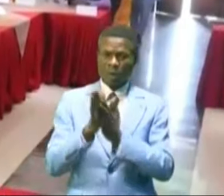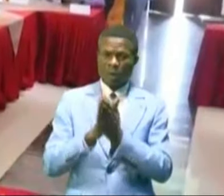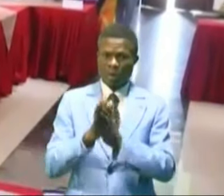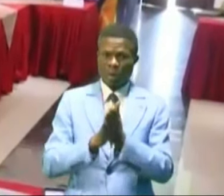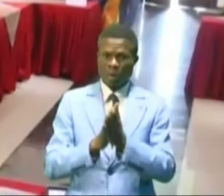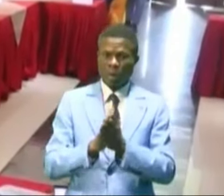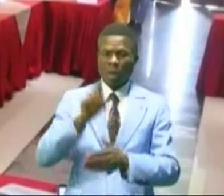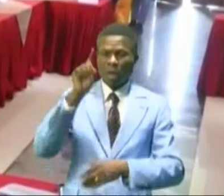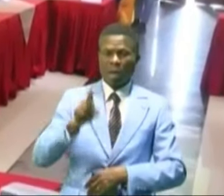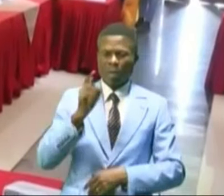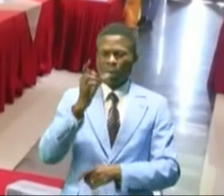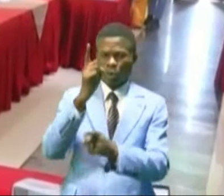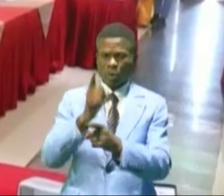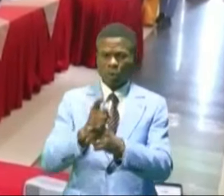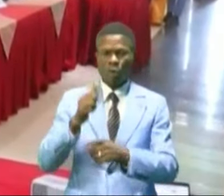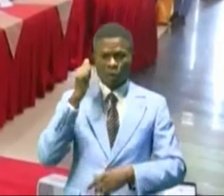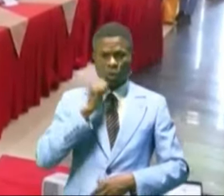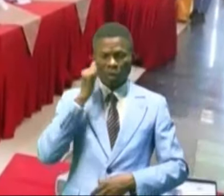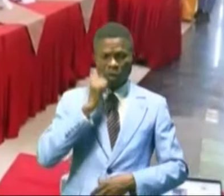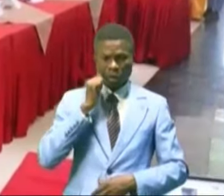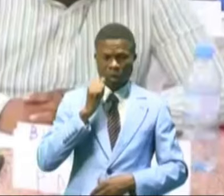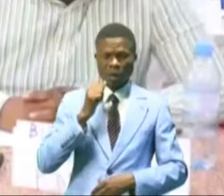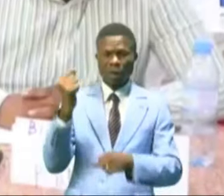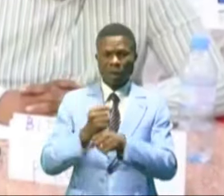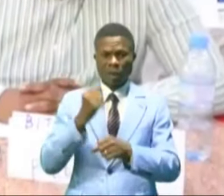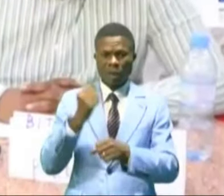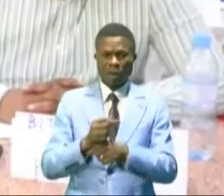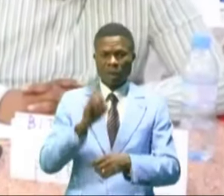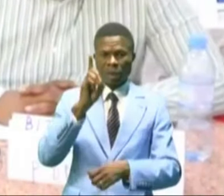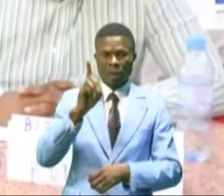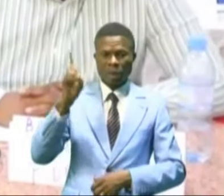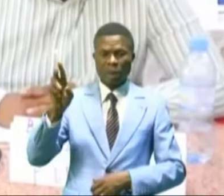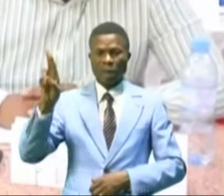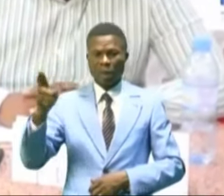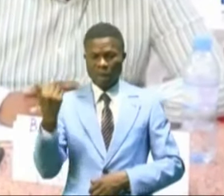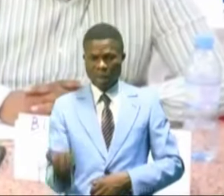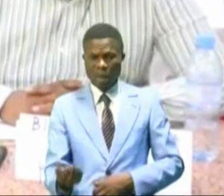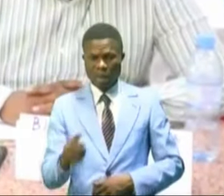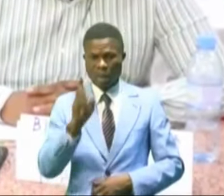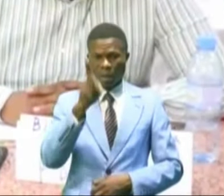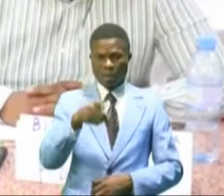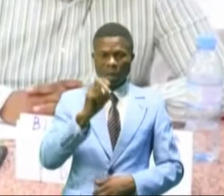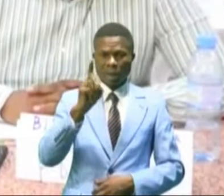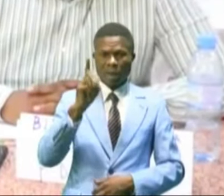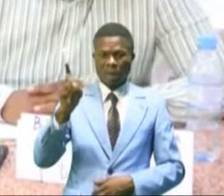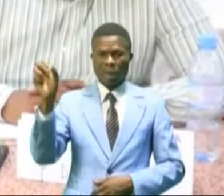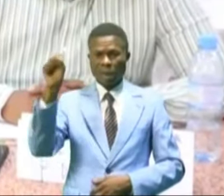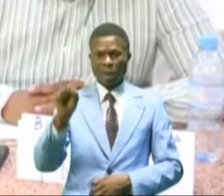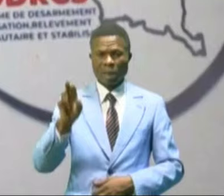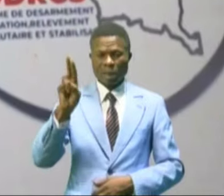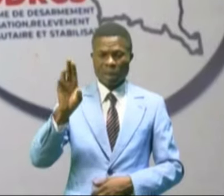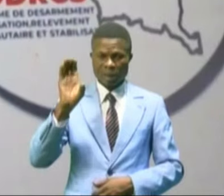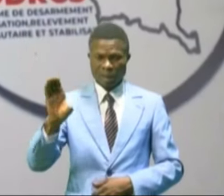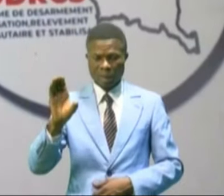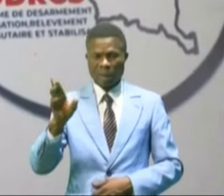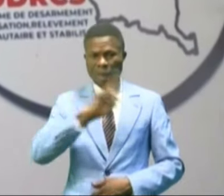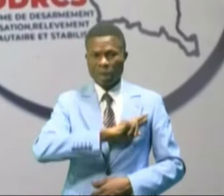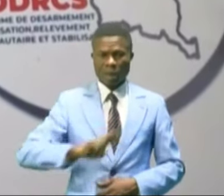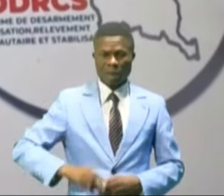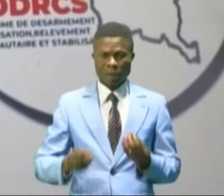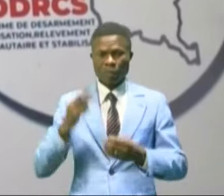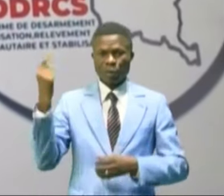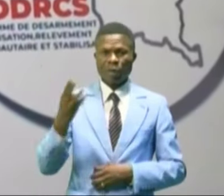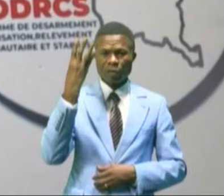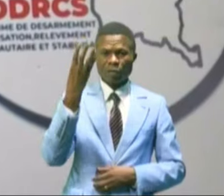des besoins spécifiques des filles au cadre opérationnel DDR enfants du PDD-RCS en RDC du